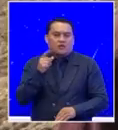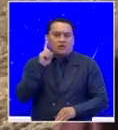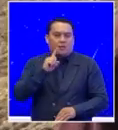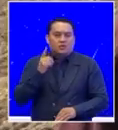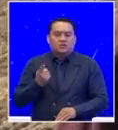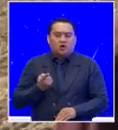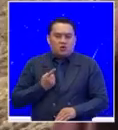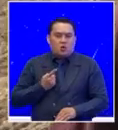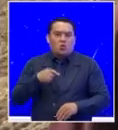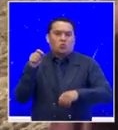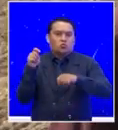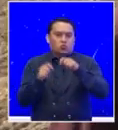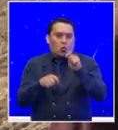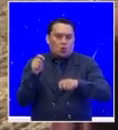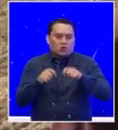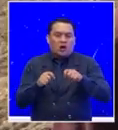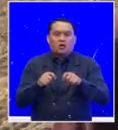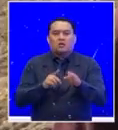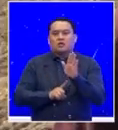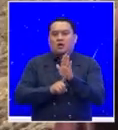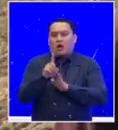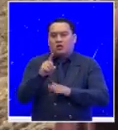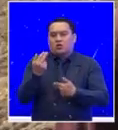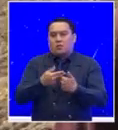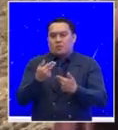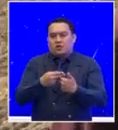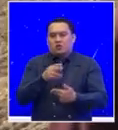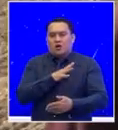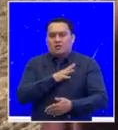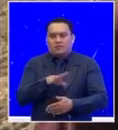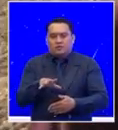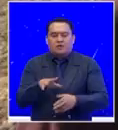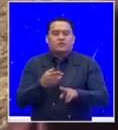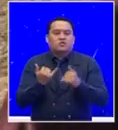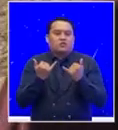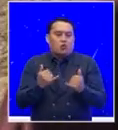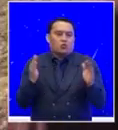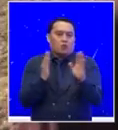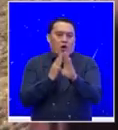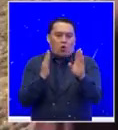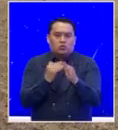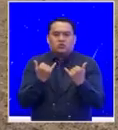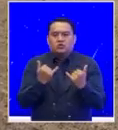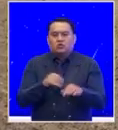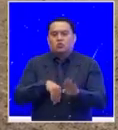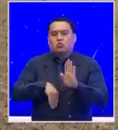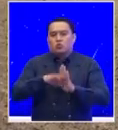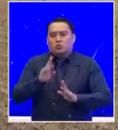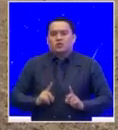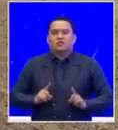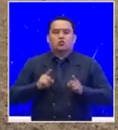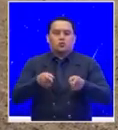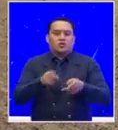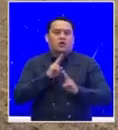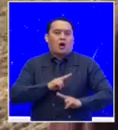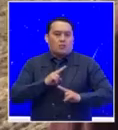повременить. Несколько дней лил дождь, и начать посев сладкого корнеплода не представлялось возможным. К счастью, погода установилась, и мы смогли приступить к работе. Хотелось